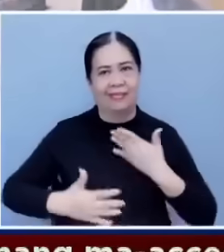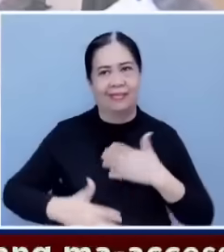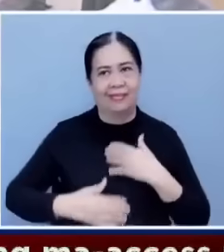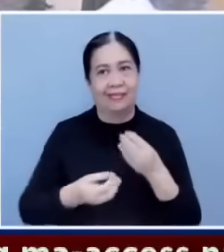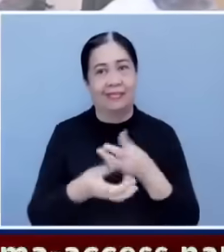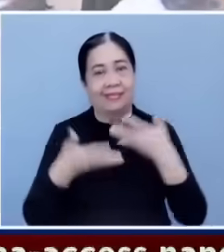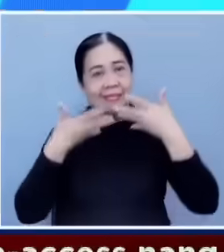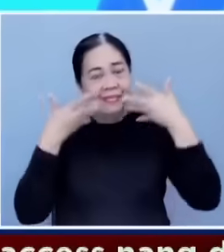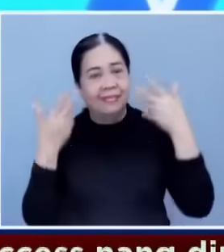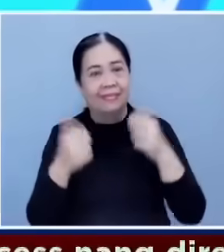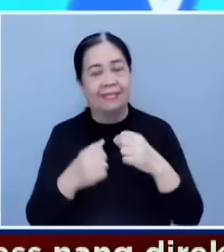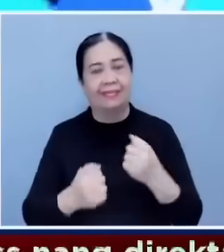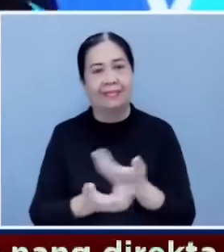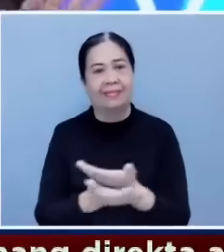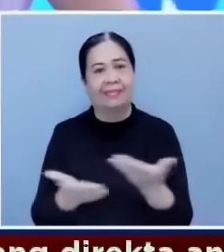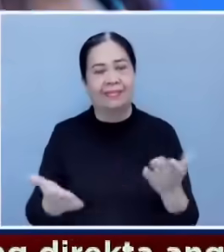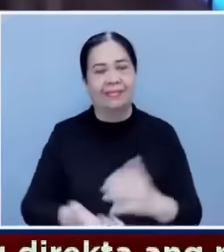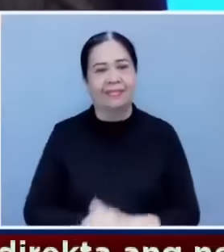ng inspirasyon sa kanila.